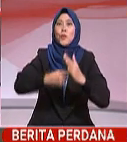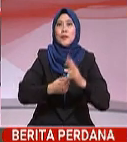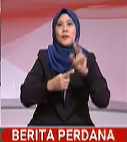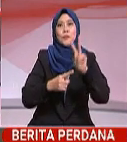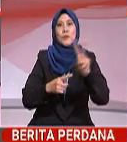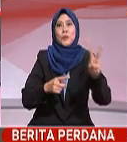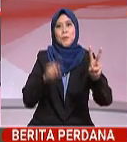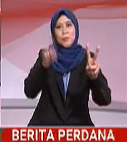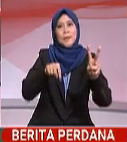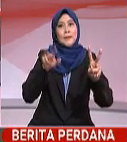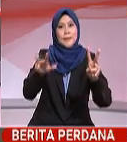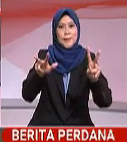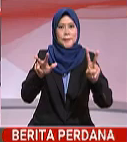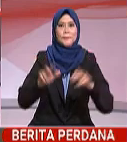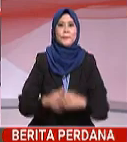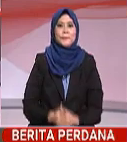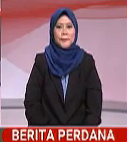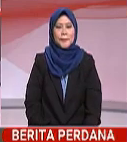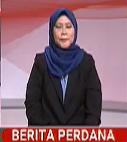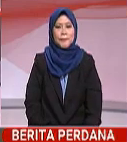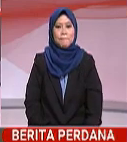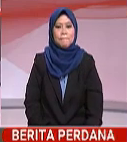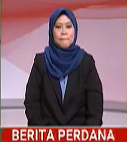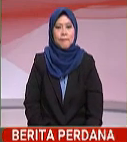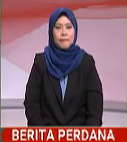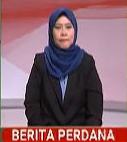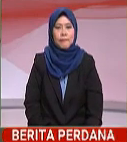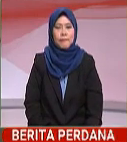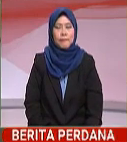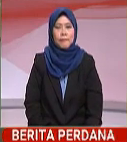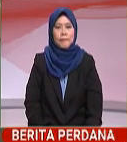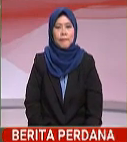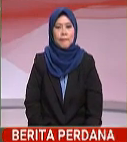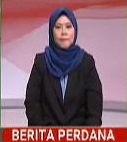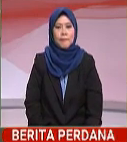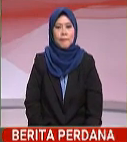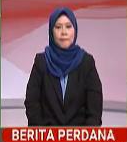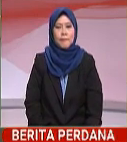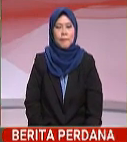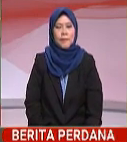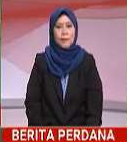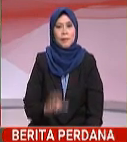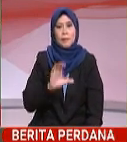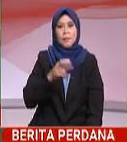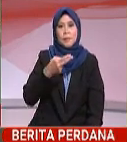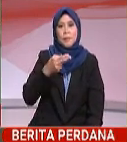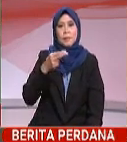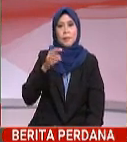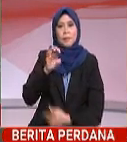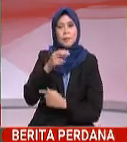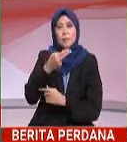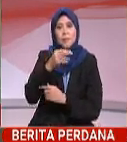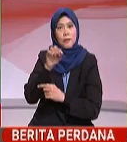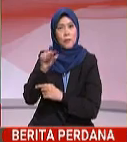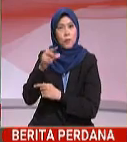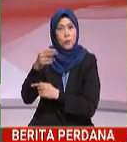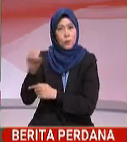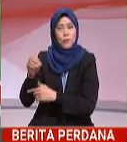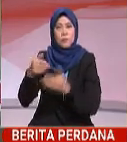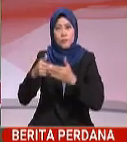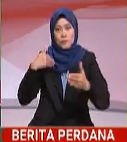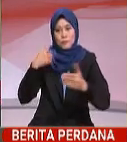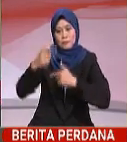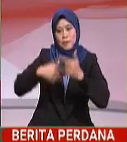pada 22 Mac kemudian. Jelas Cheng Ho, keputusan untuk meneruskan saingan Liga